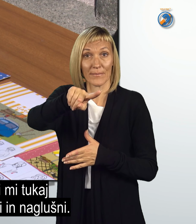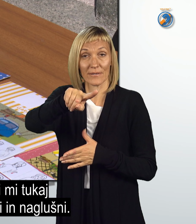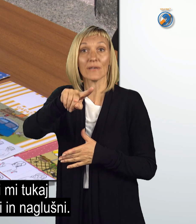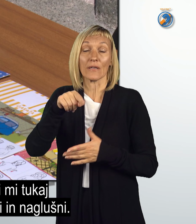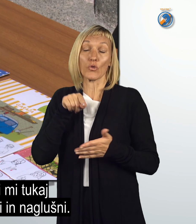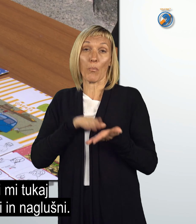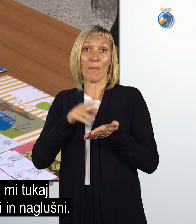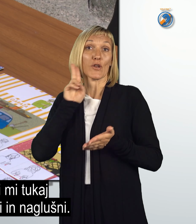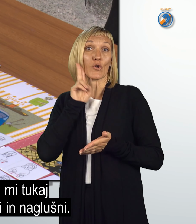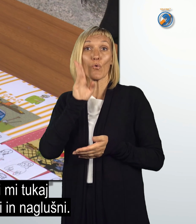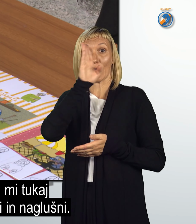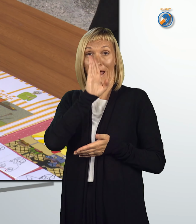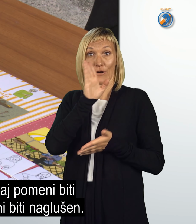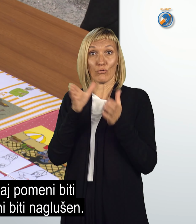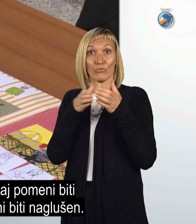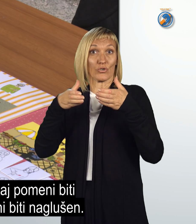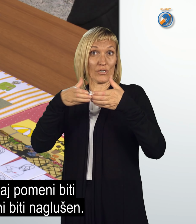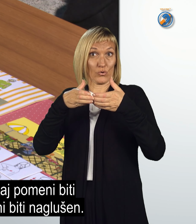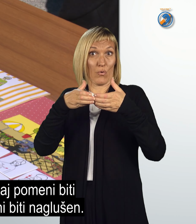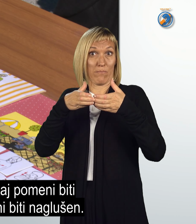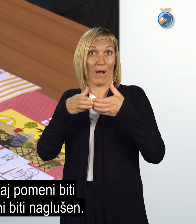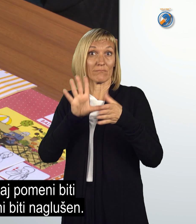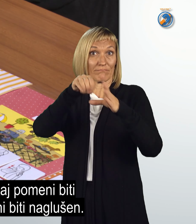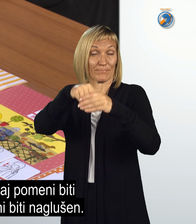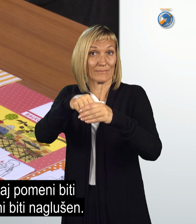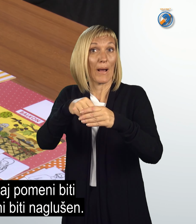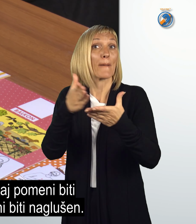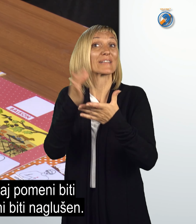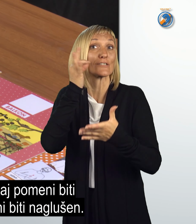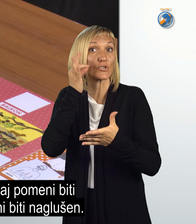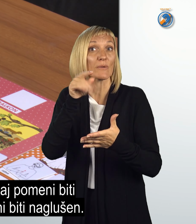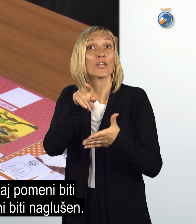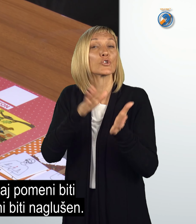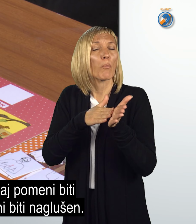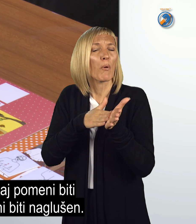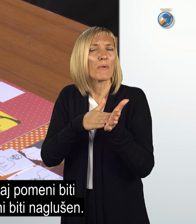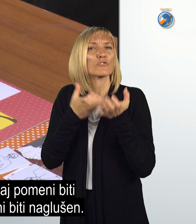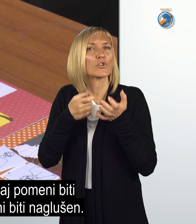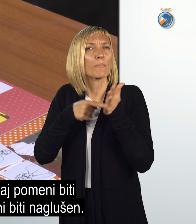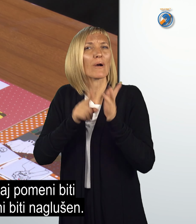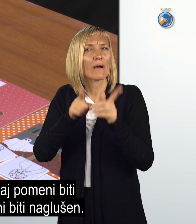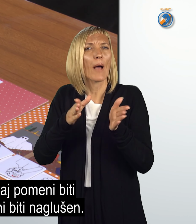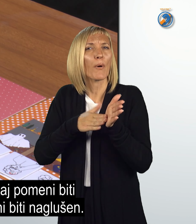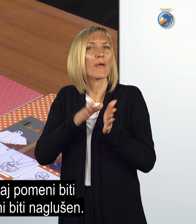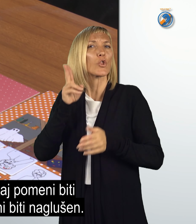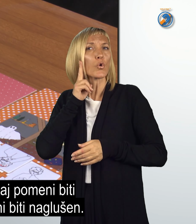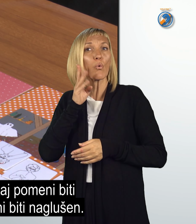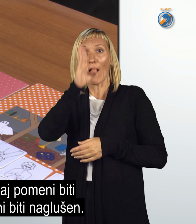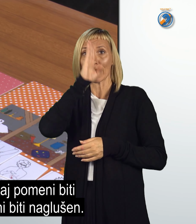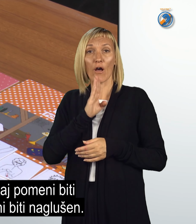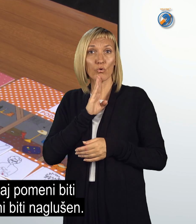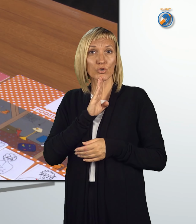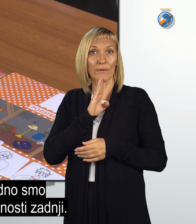pravi gluhi in naglušni, in da prikažemo, kaj pomeni biti gluh in kaj pomeni biti